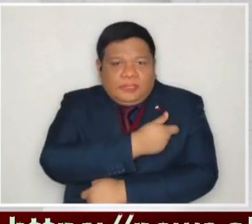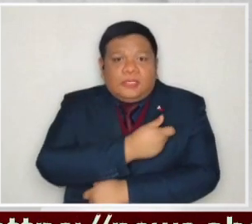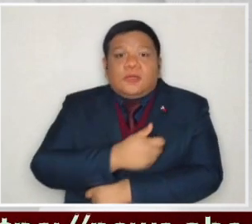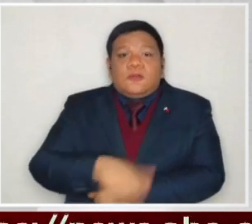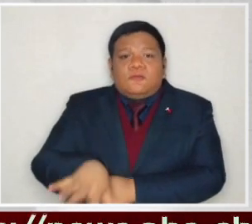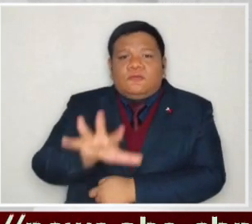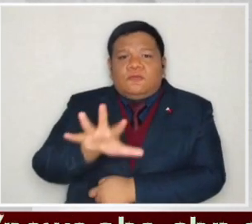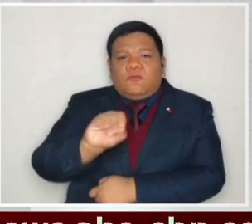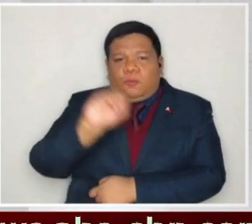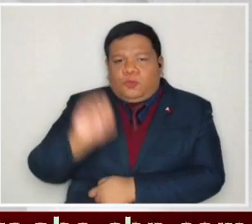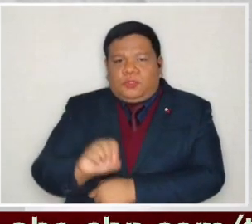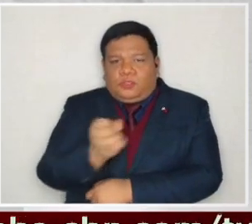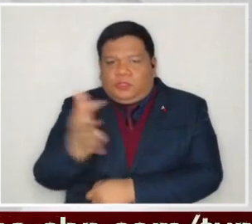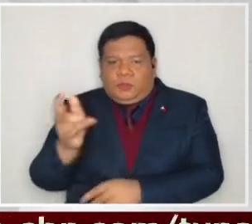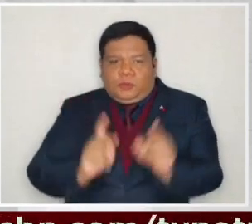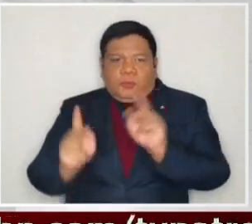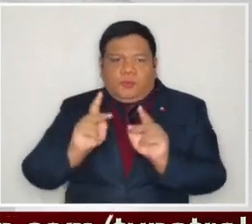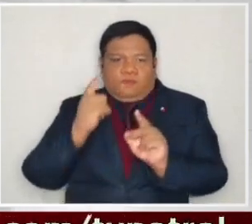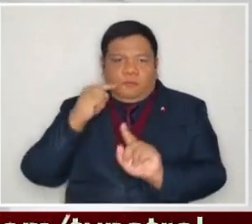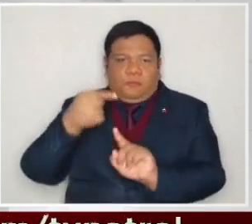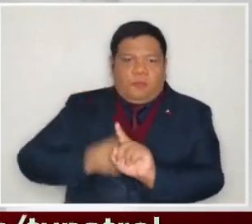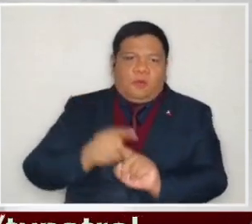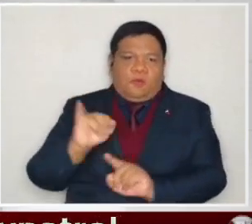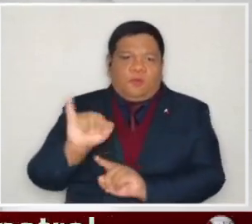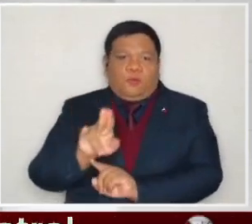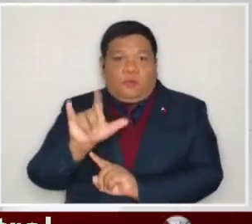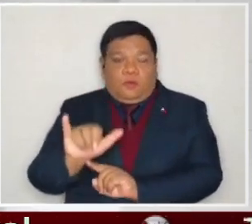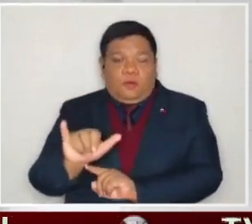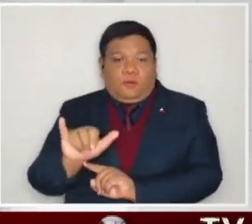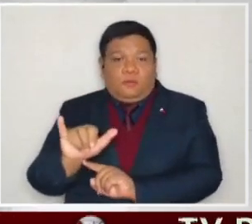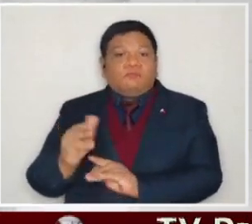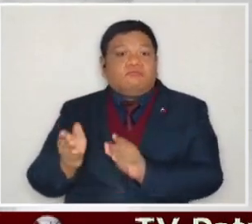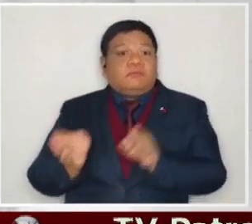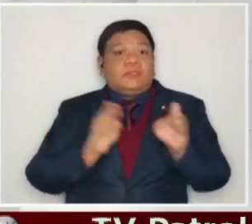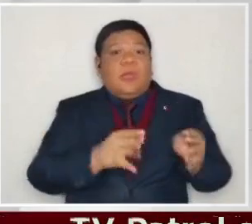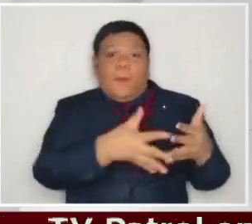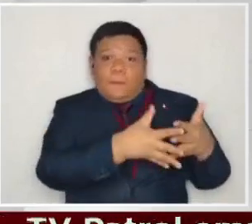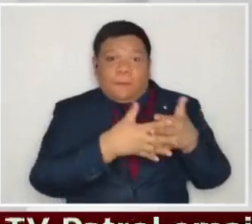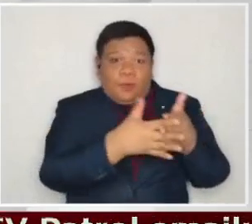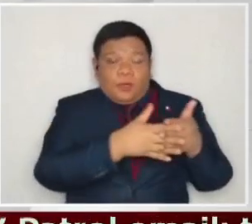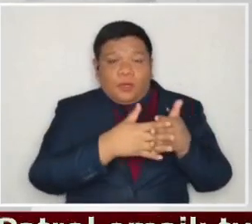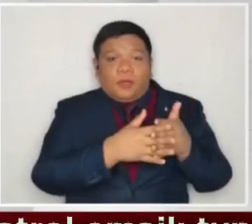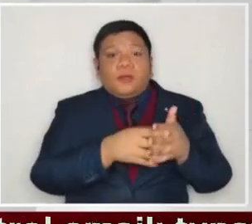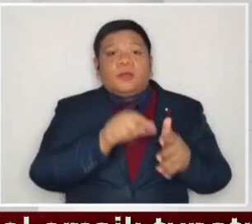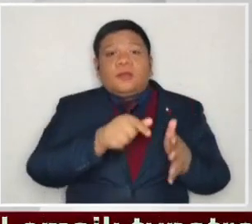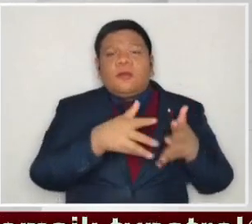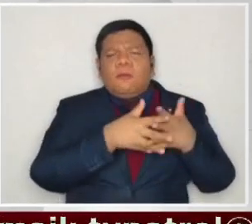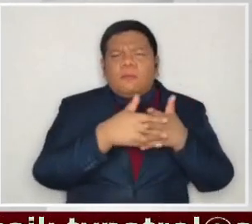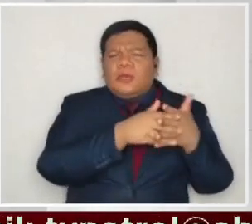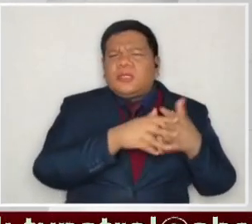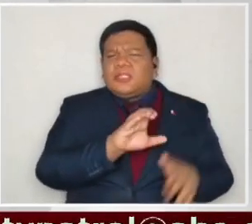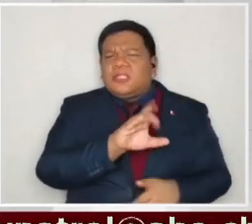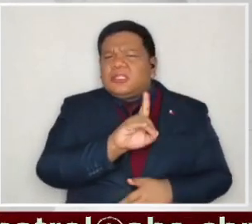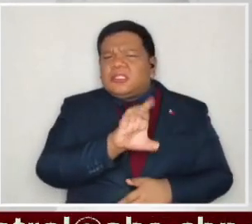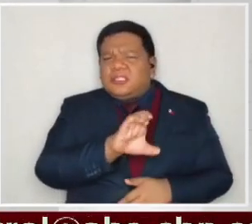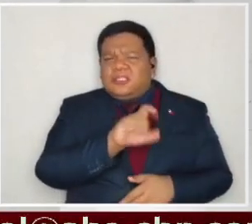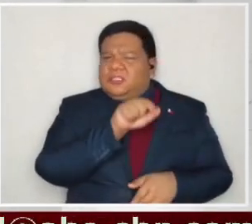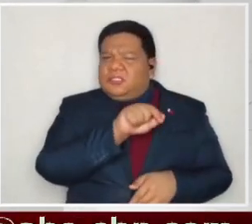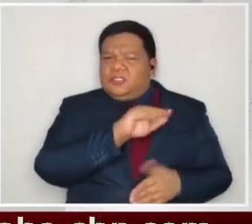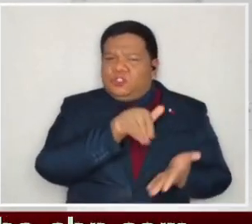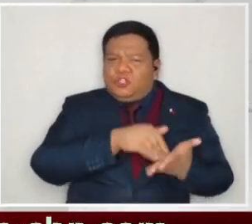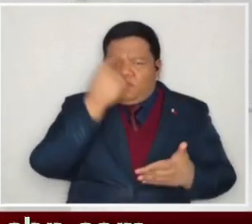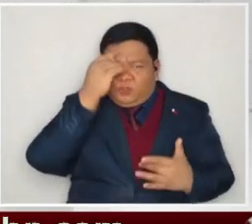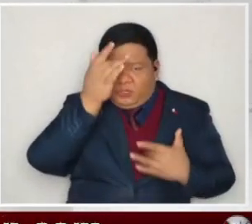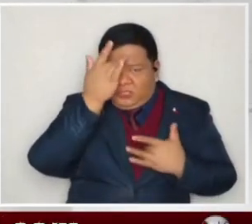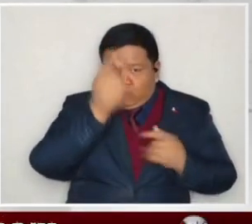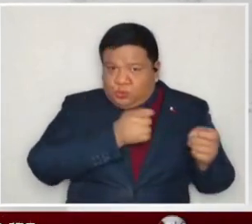populasyon sa buwan ng Hulyo. Sa USA, binawi naman ng US Centers for Disease Control and Prevention ang